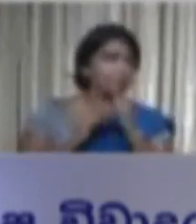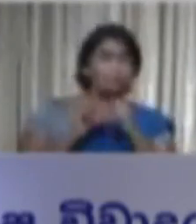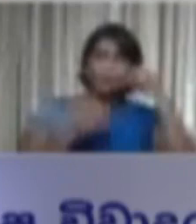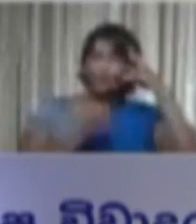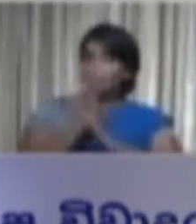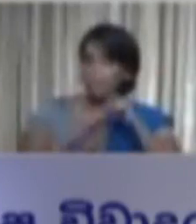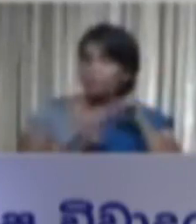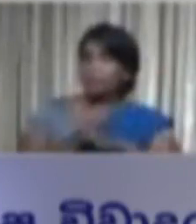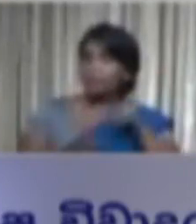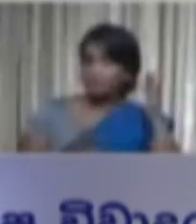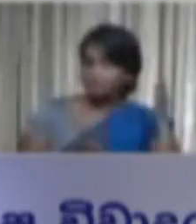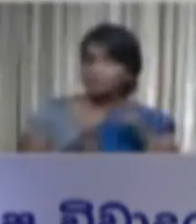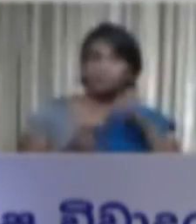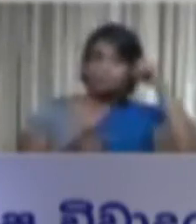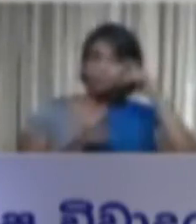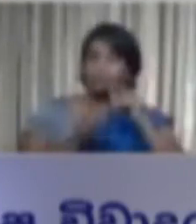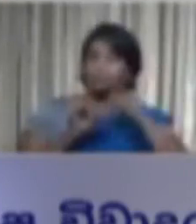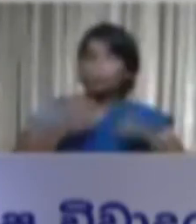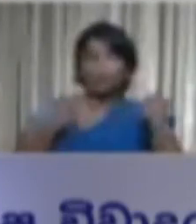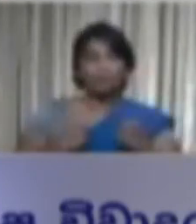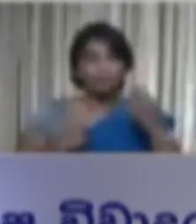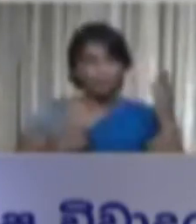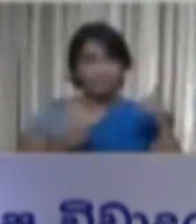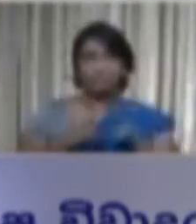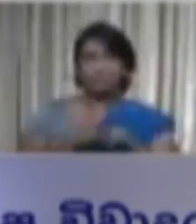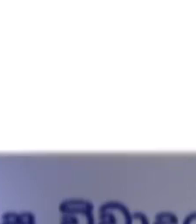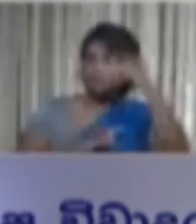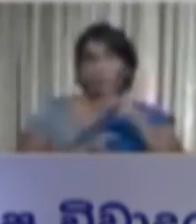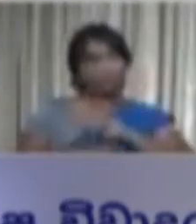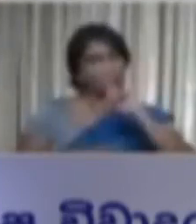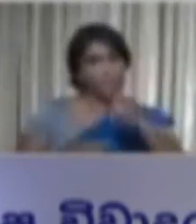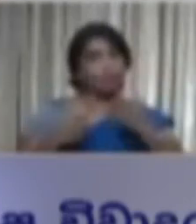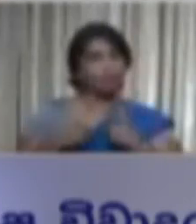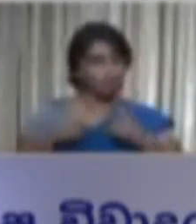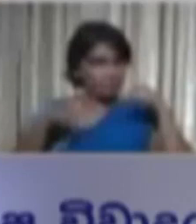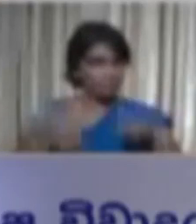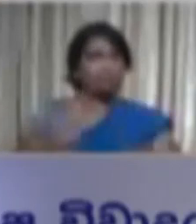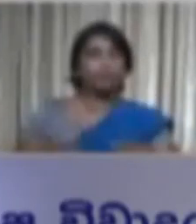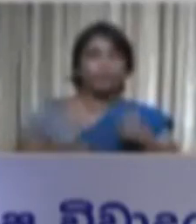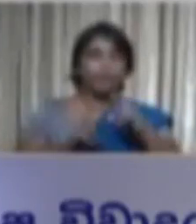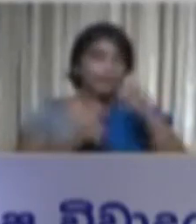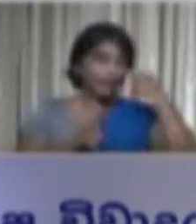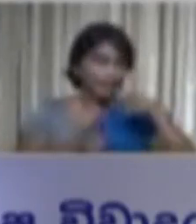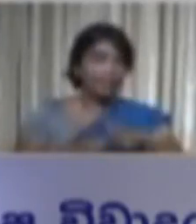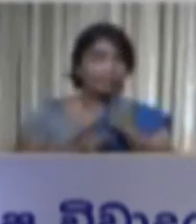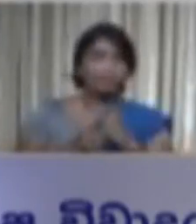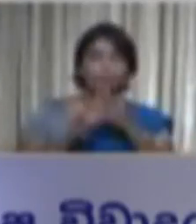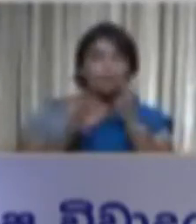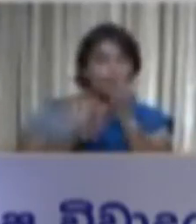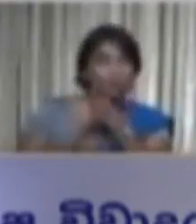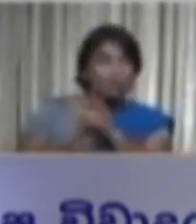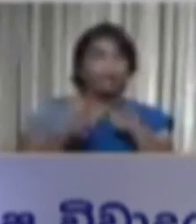අමාත්‍යාංශයේ ලේකම්තුමාලා ඉන්නවා විදුලි බල මණ්ඩලයේ සභාපතිතුමාලා ඉන්නවා අපි ඔබතුමාලට කියනවා අපි අද ඩීසල් ගන්න යුනිට් එකකට අපිට කොස්ට් එක